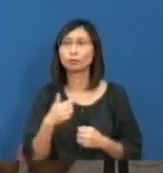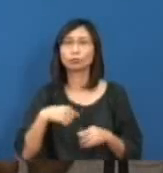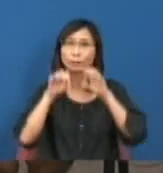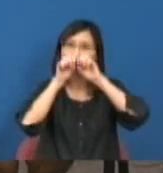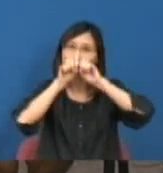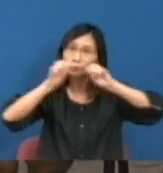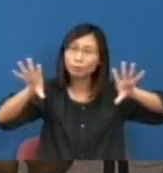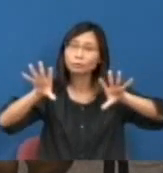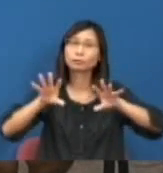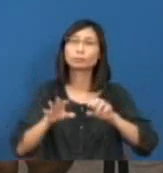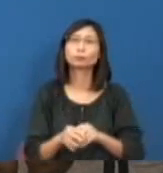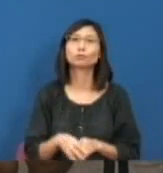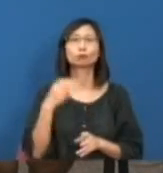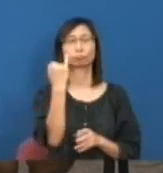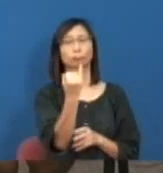以搞到